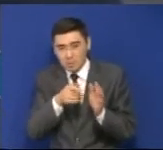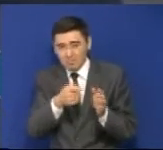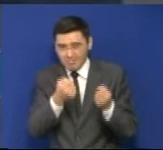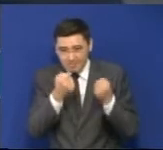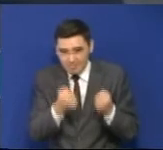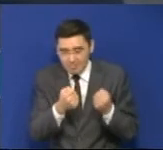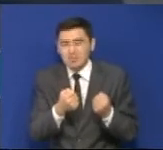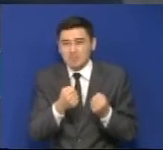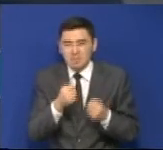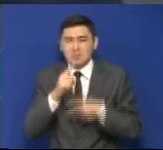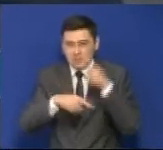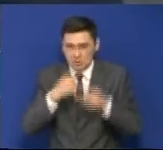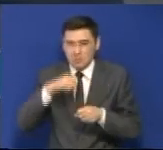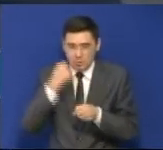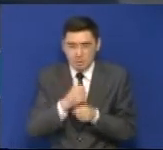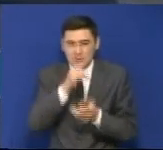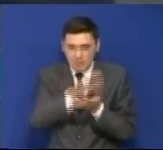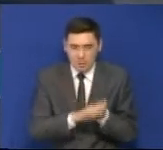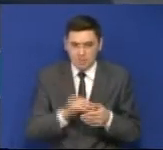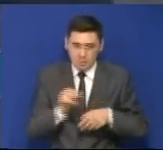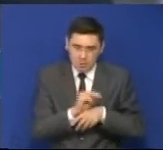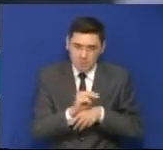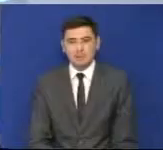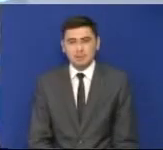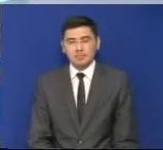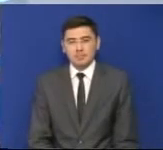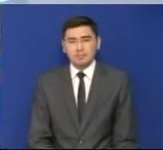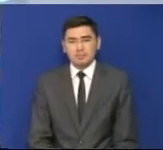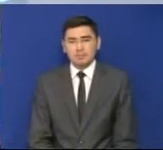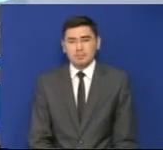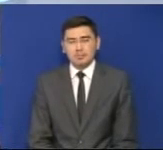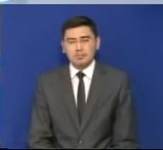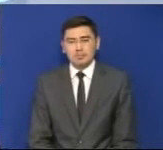осы әдіс бойынша жөндеу туралы мәселені қарастыратын боламыз.